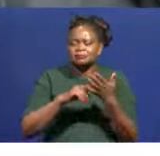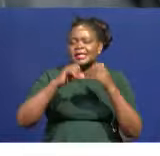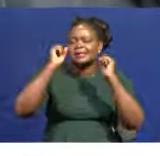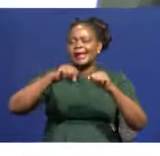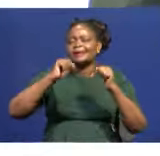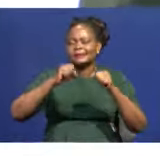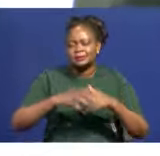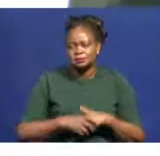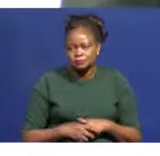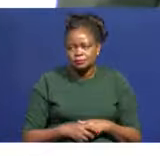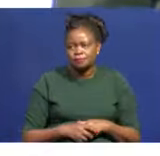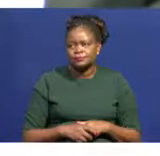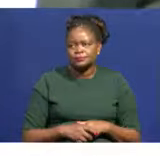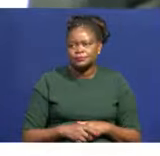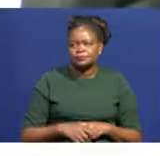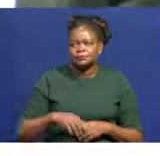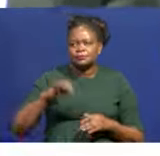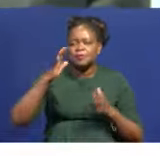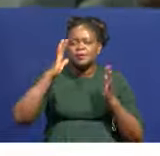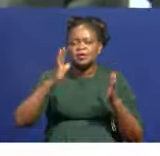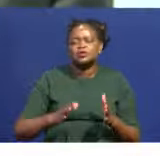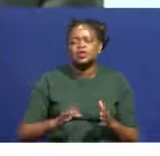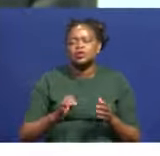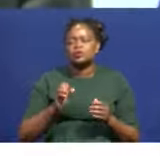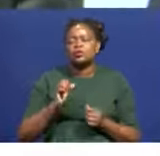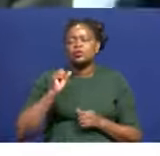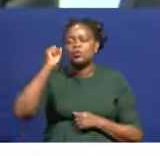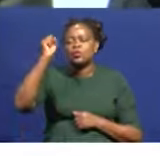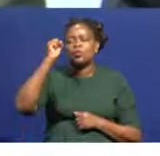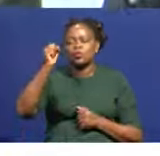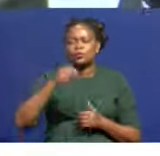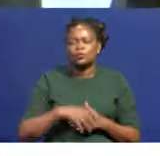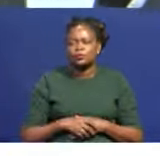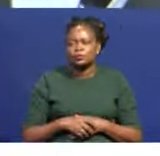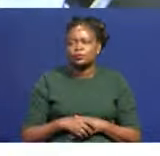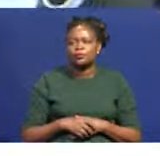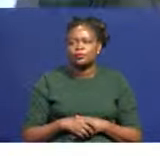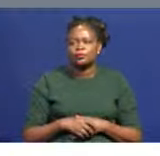wakubaliane. Wanabunge oya! Oya! Wanabunge oya! Oya! Aluta continue.